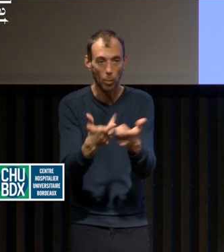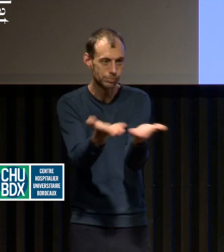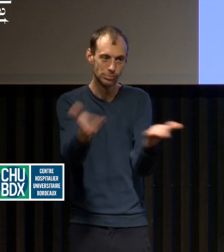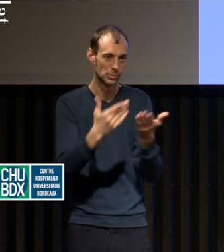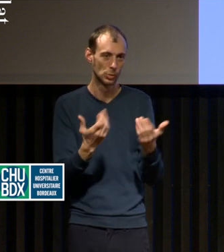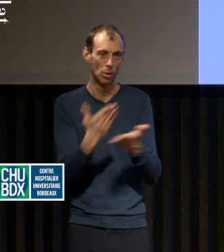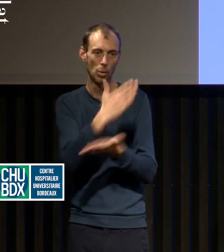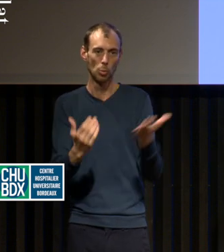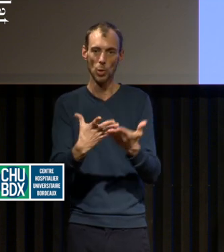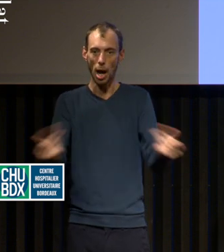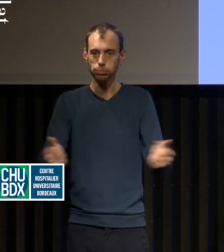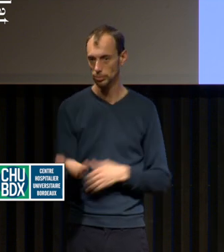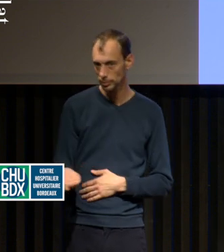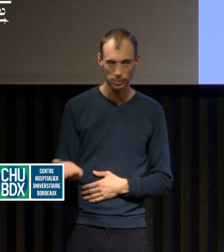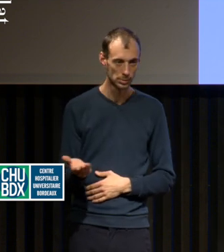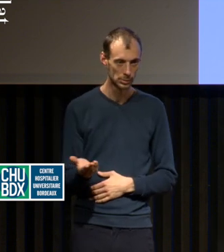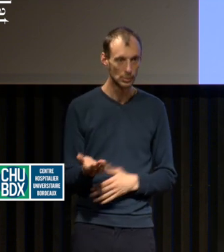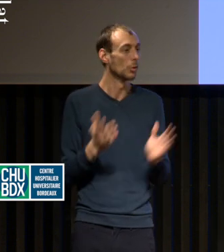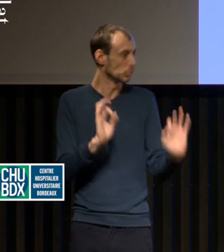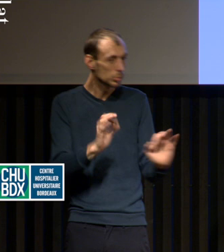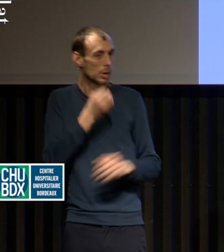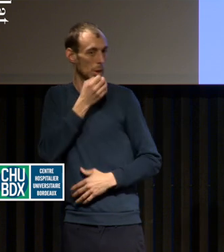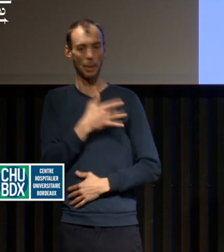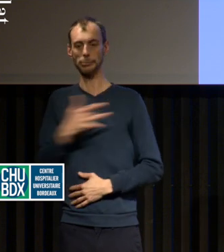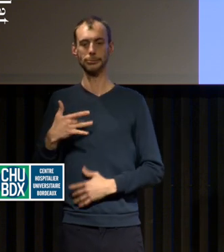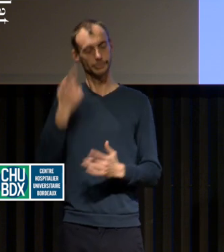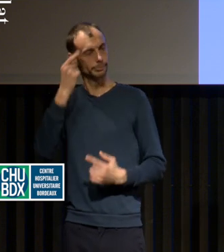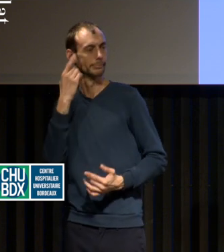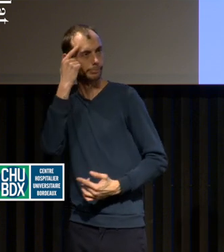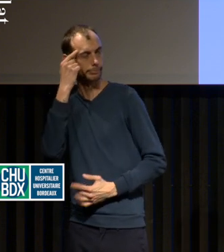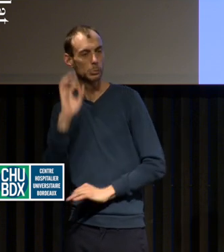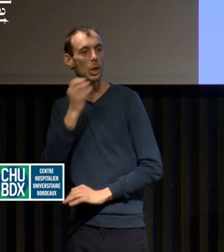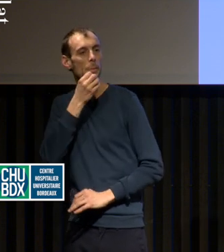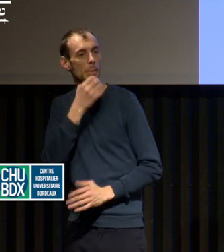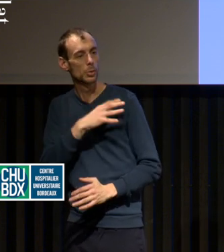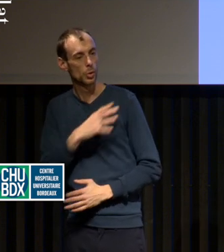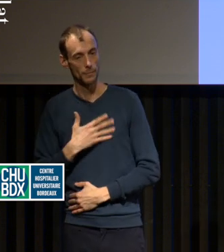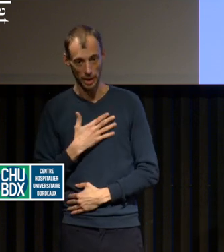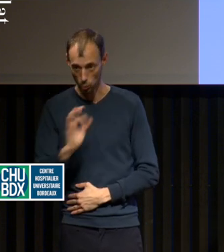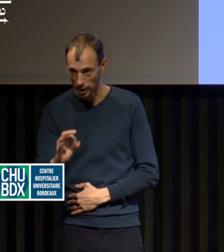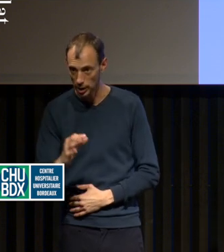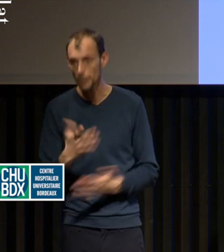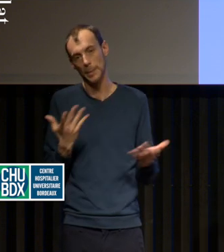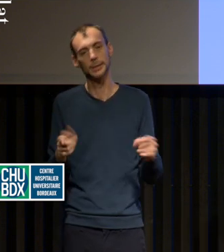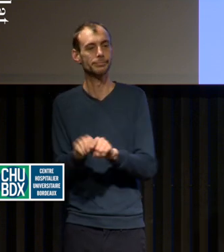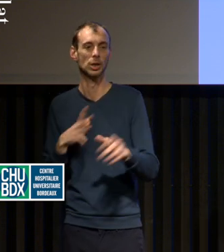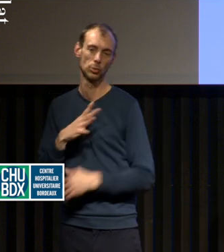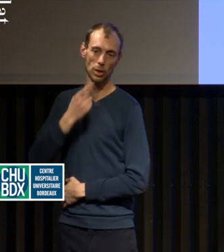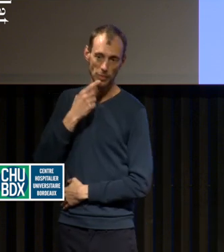oui, l'hygiène a permis un certain nombre de choses, mais il y a aussi, et on va le voir, un prix à payer. Donc ensuite, l'enfant, il